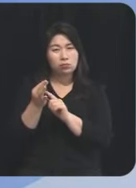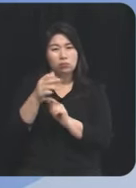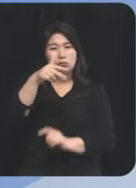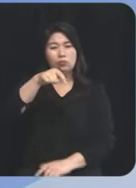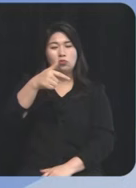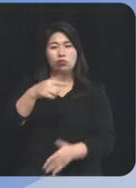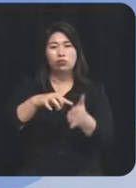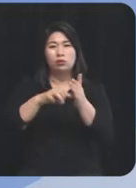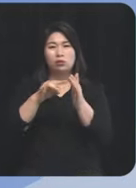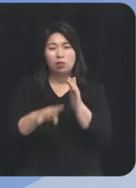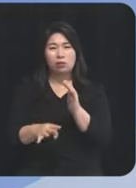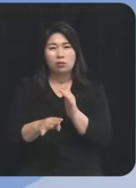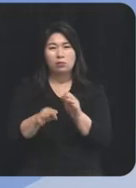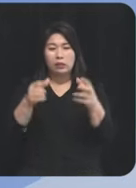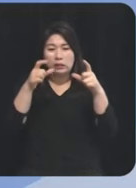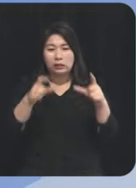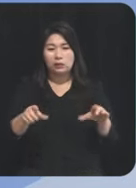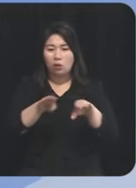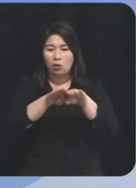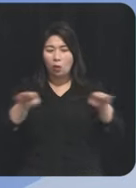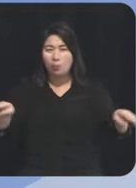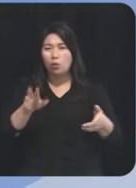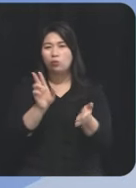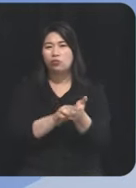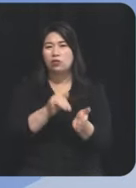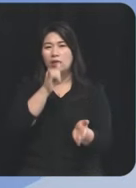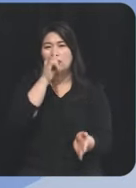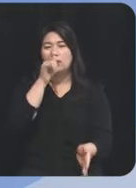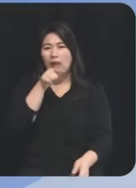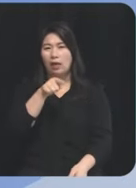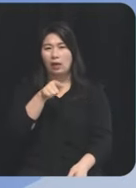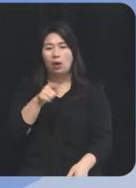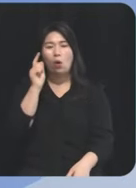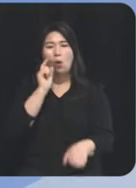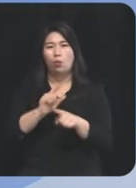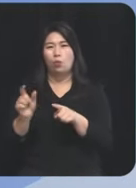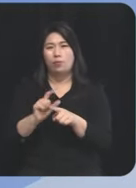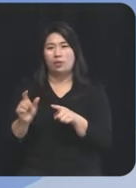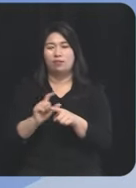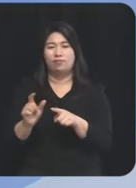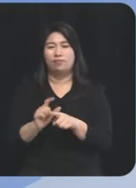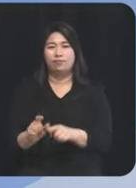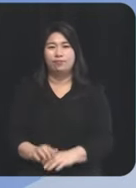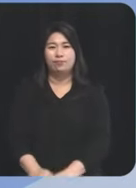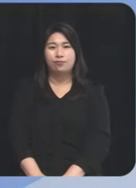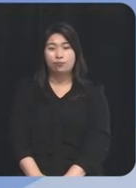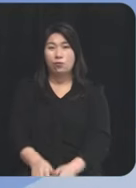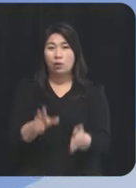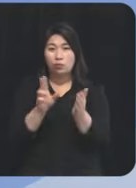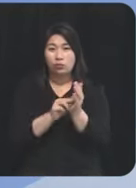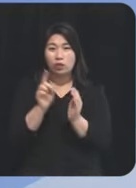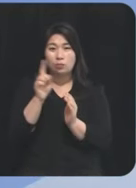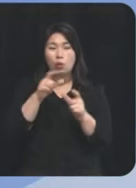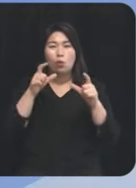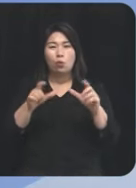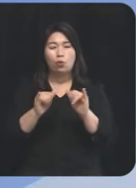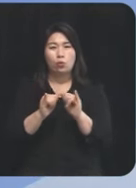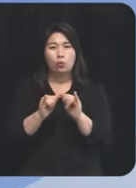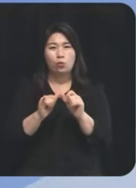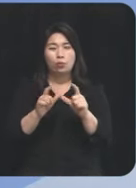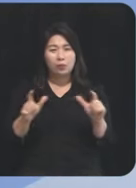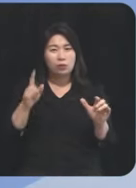부분 그리고 지역 형평성에 문제가 있다는 부분을 놓고 고민하고 있는 것으로 알고 있습니다. 문제는 도민적 동의 과정을